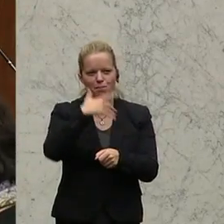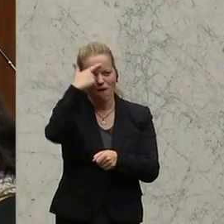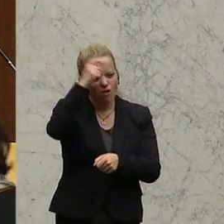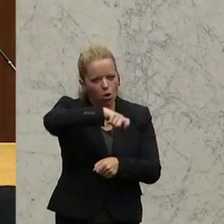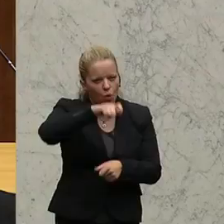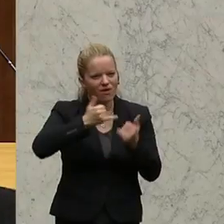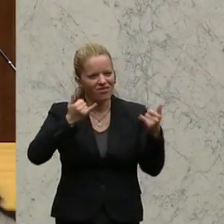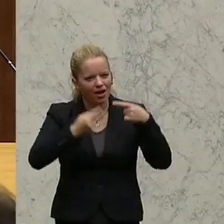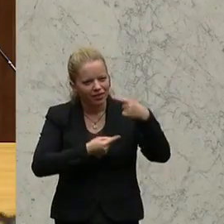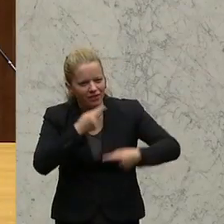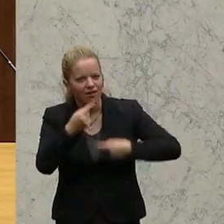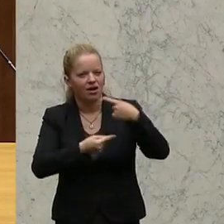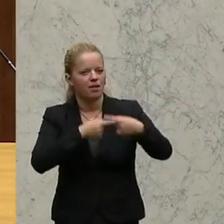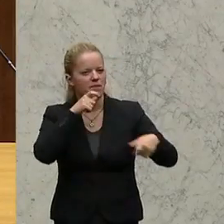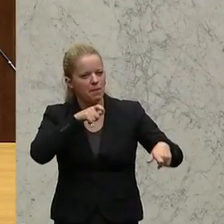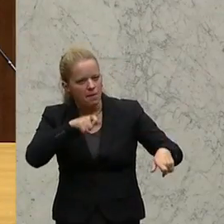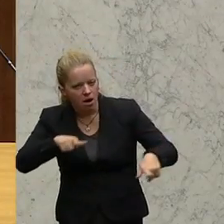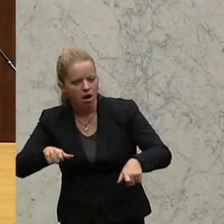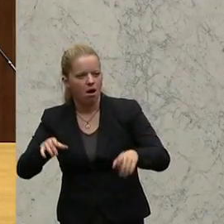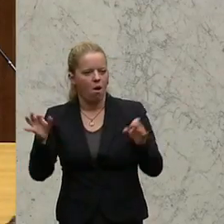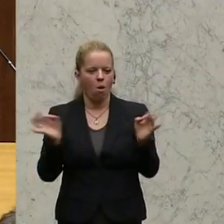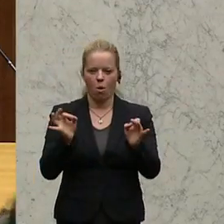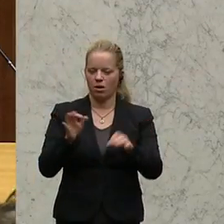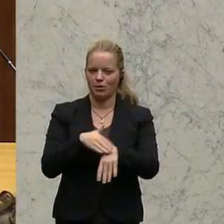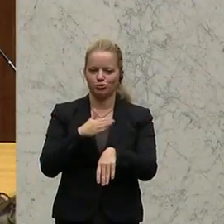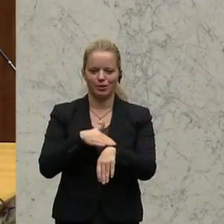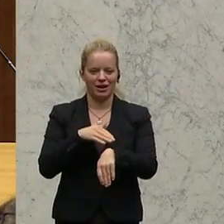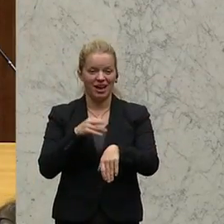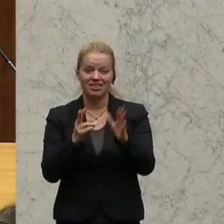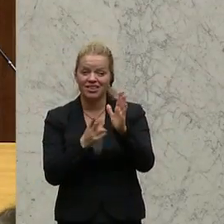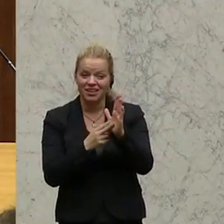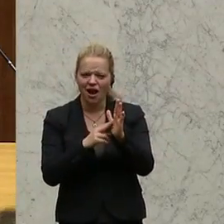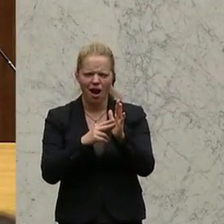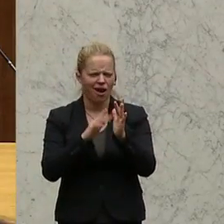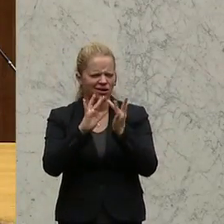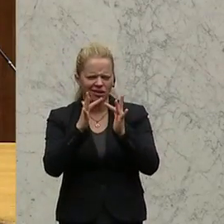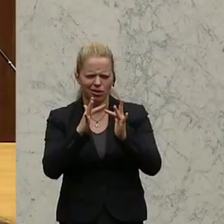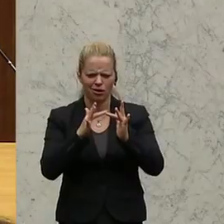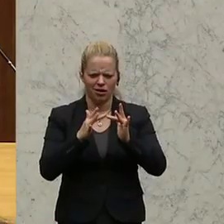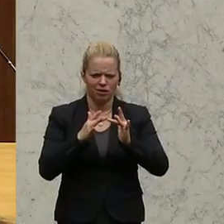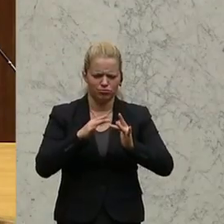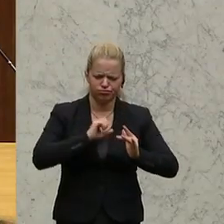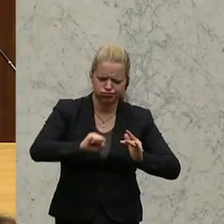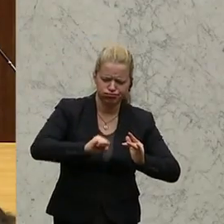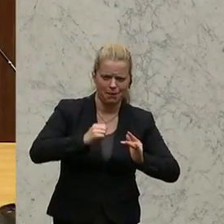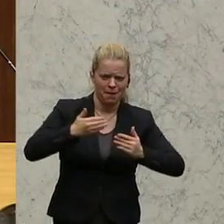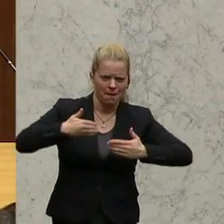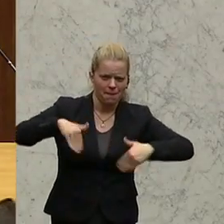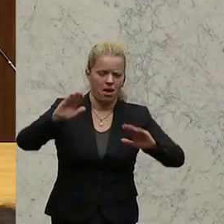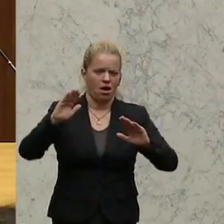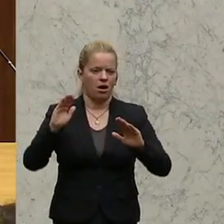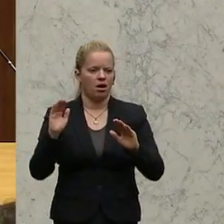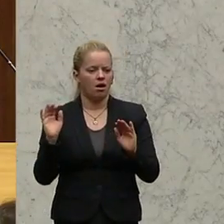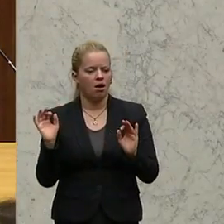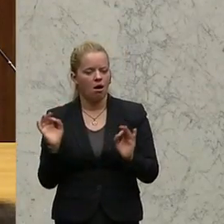Entwicklung. Wir haben die Herausforderungen der enormen Geschwindigkeit der Digitalisierung. Wir haben die Herausforderung der